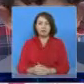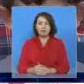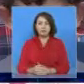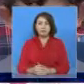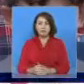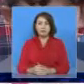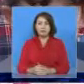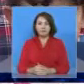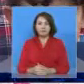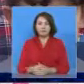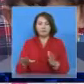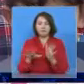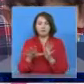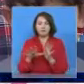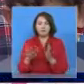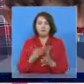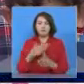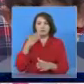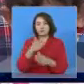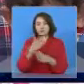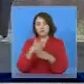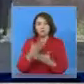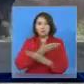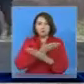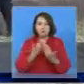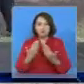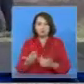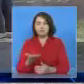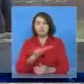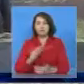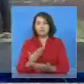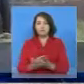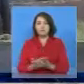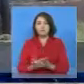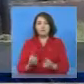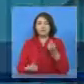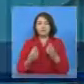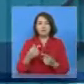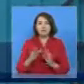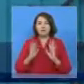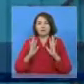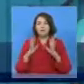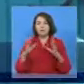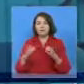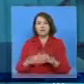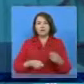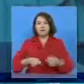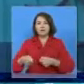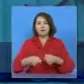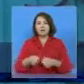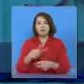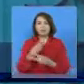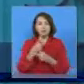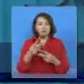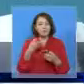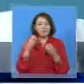мұқтажымыз қаяқта, дым, свет дегенде бізге жәрдем бермейді ешкім. Біз мәселені мән-жайын анықтау үшін саяжай алабының төрағасымен сөйлесуді жөн